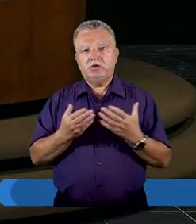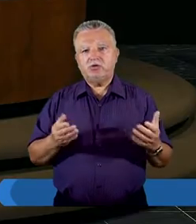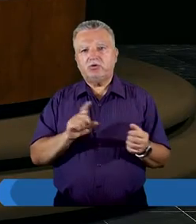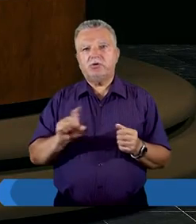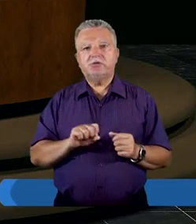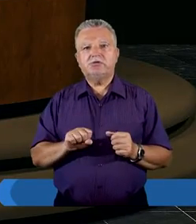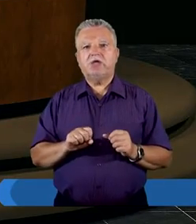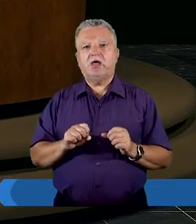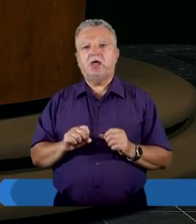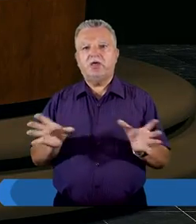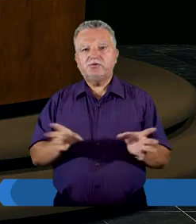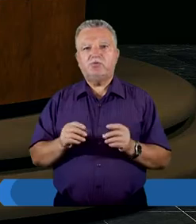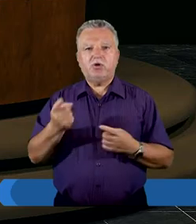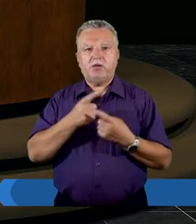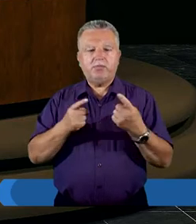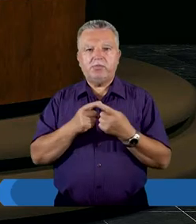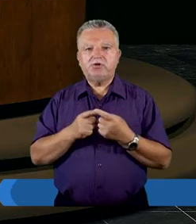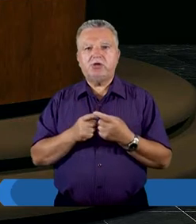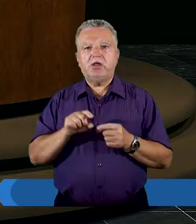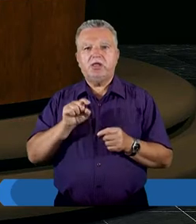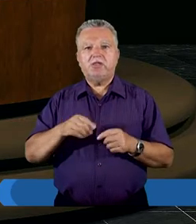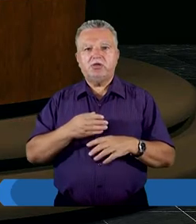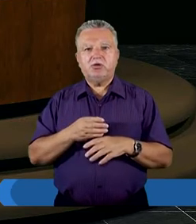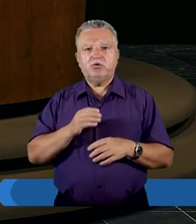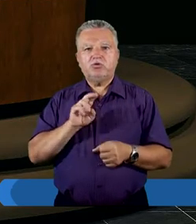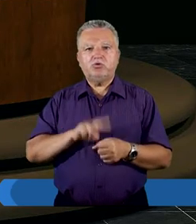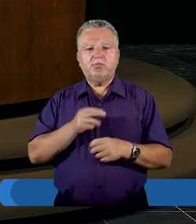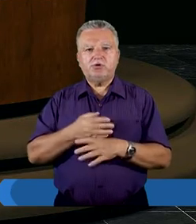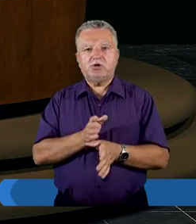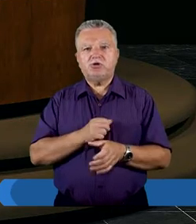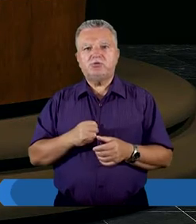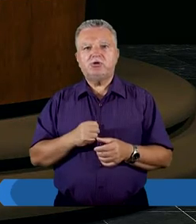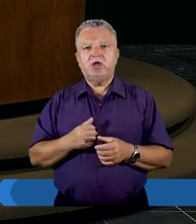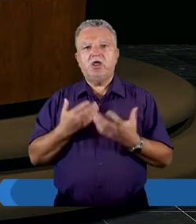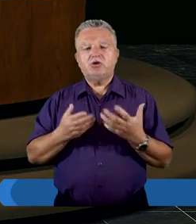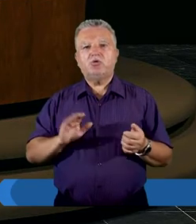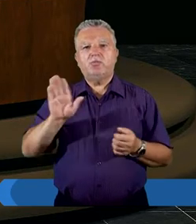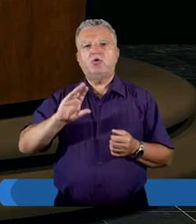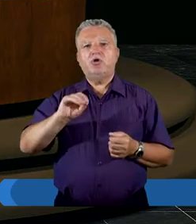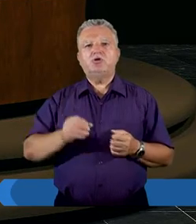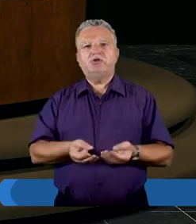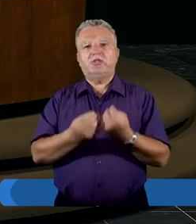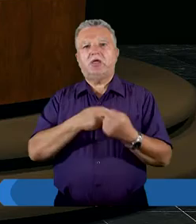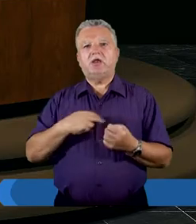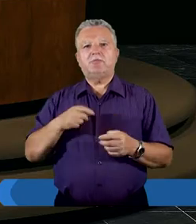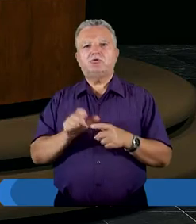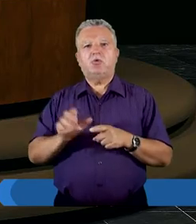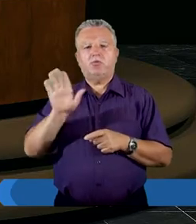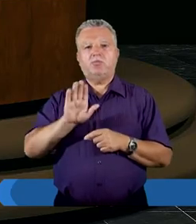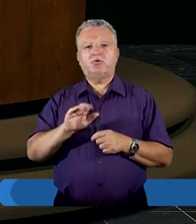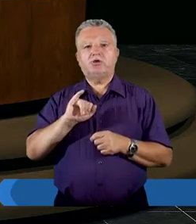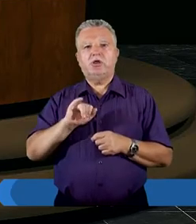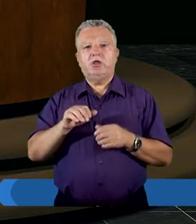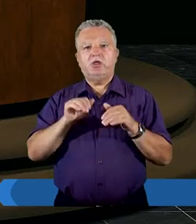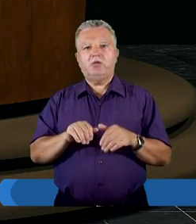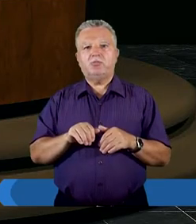Dziękuję Wam za uwagę, za wspólne myśli, za to, że się dzieliliśmy nimi. A dziękuję Panu Bogu za to, że daje nam Słowo Boże.